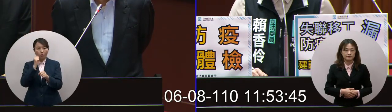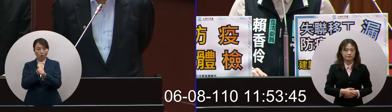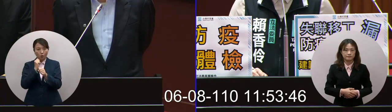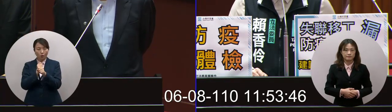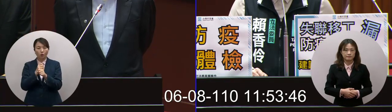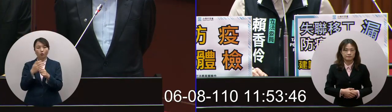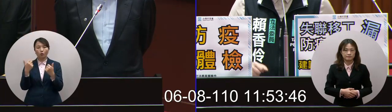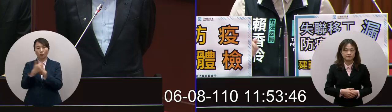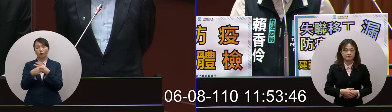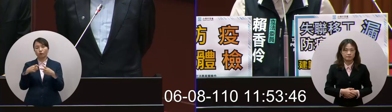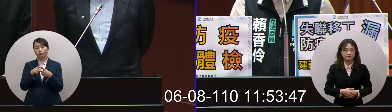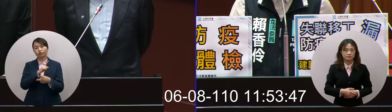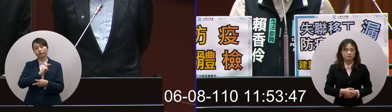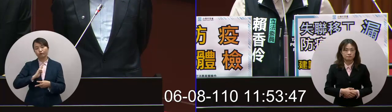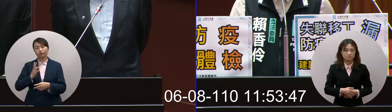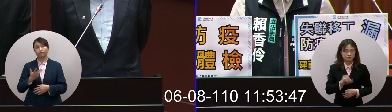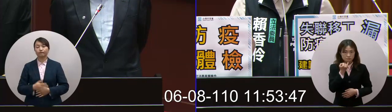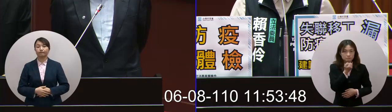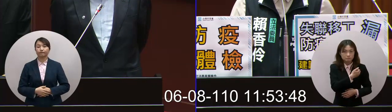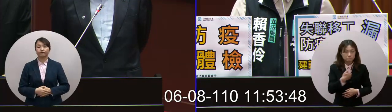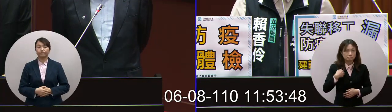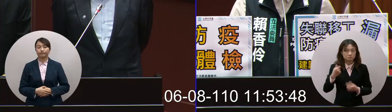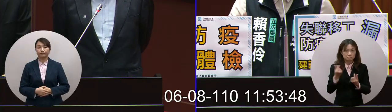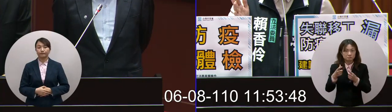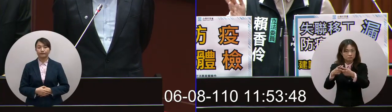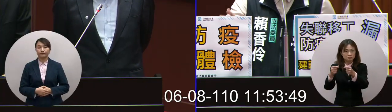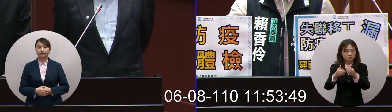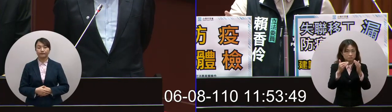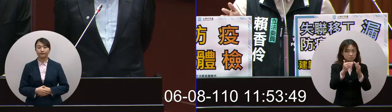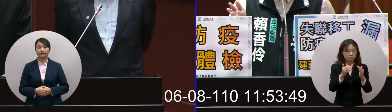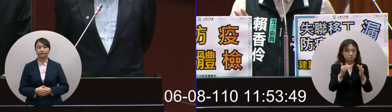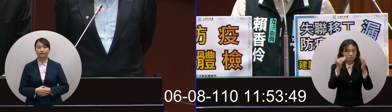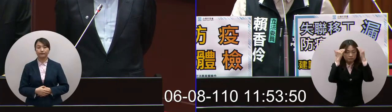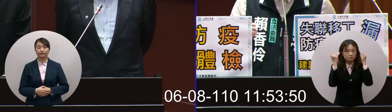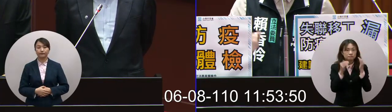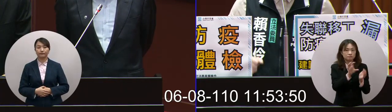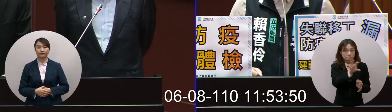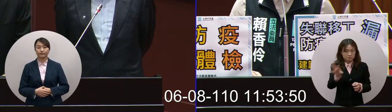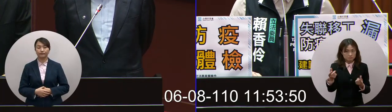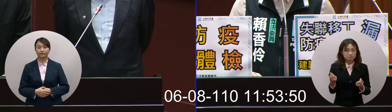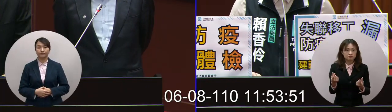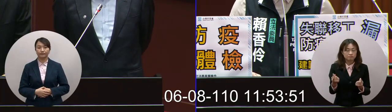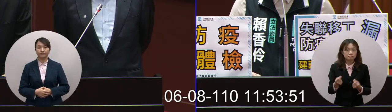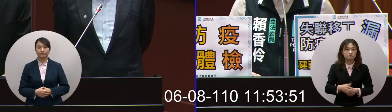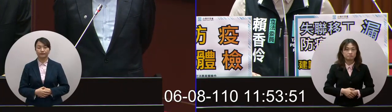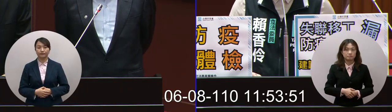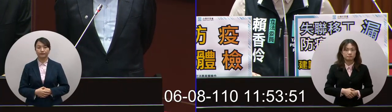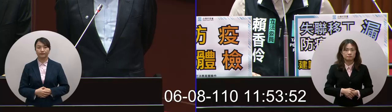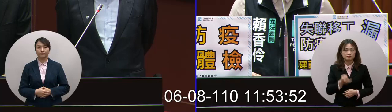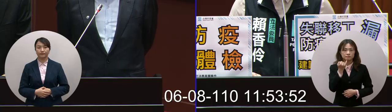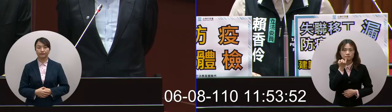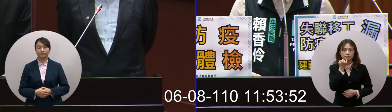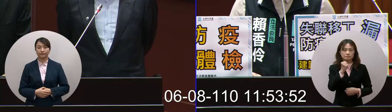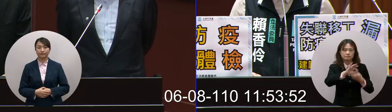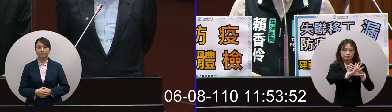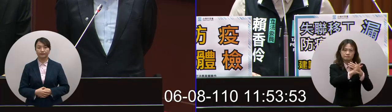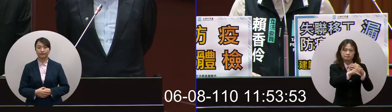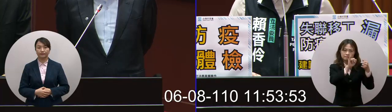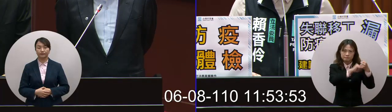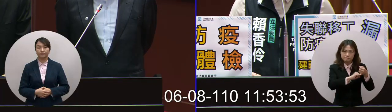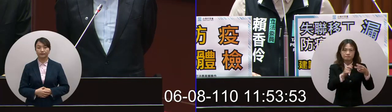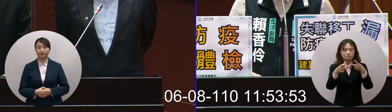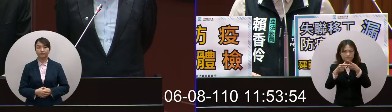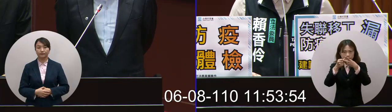工。 所以有可能跟日本、韩国走一样模式，一部分外购，一部分能够谈到这个授权生产，在国内代